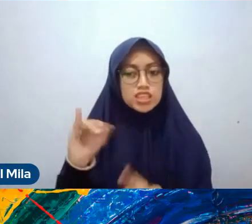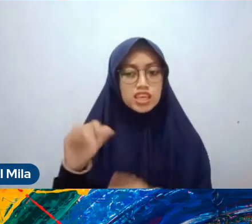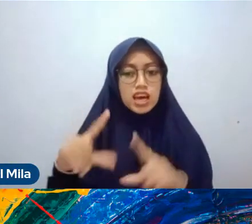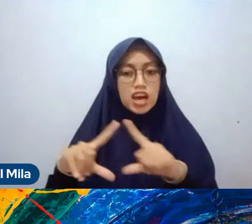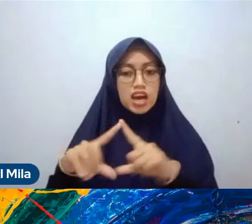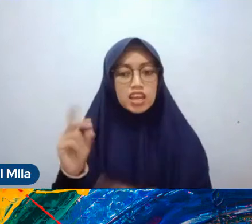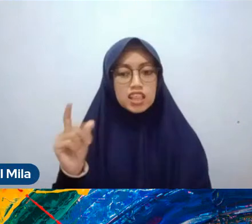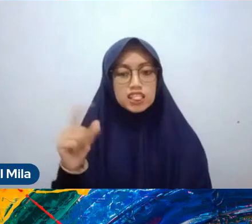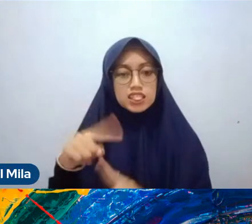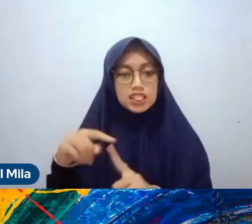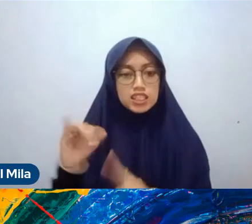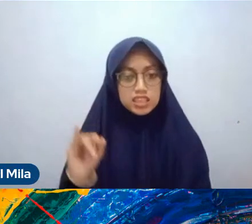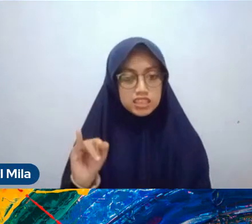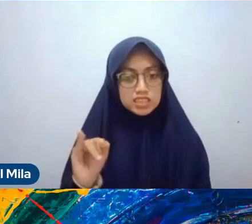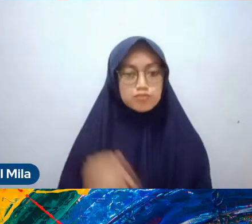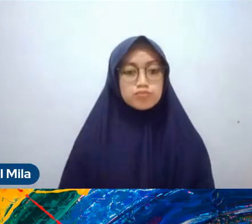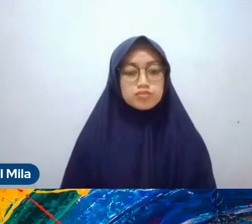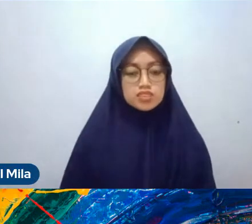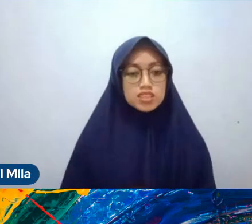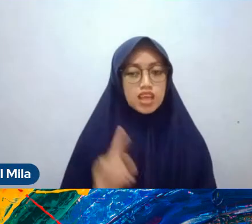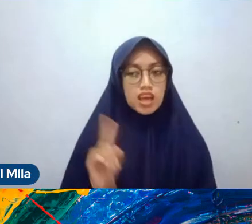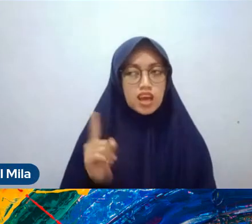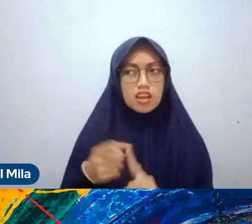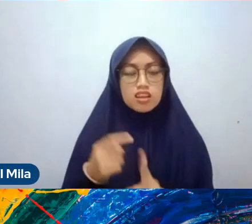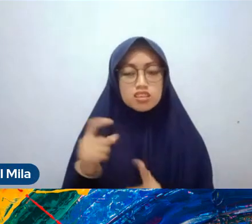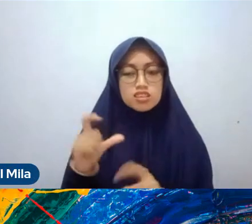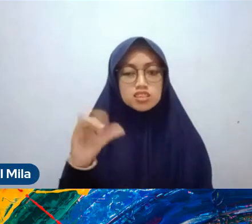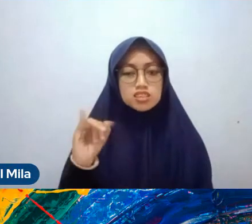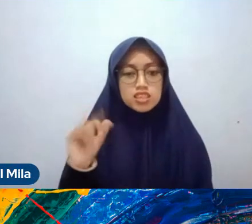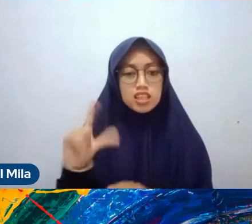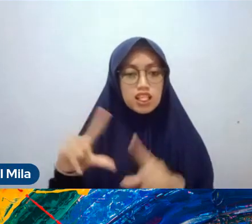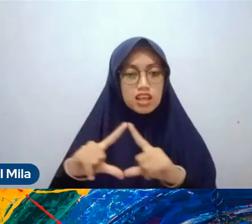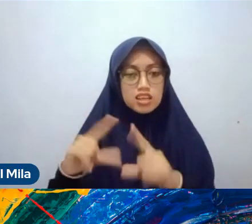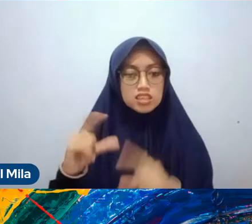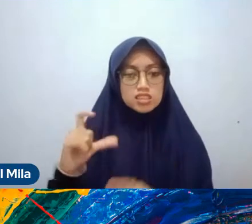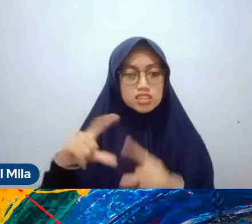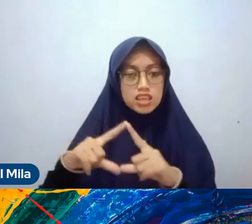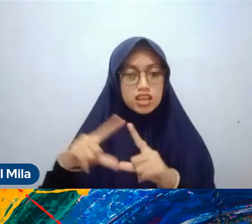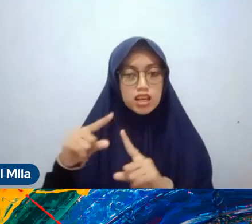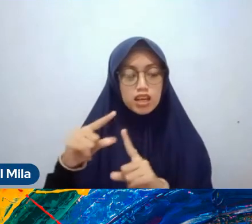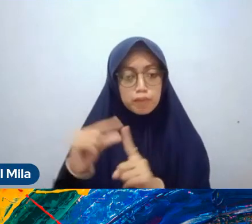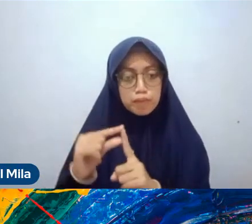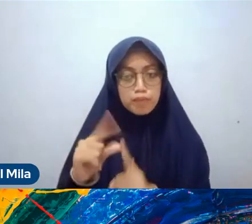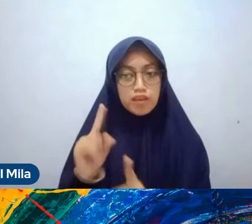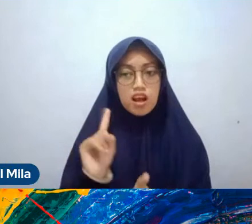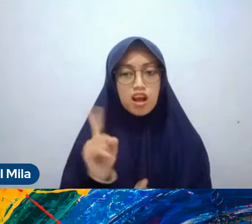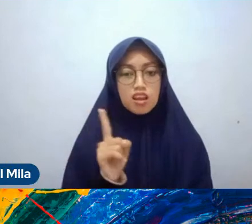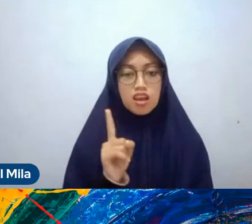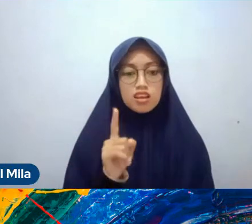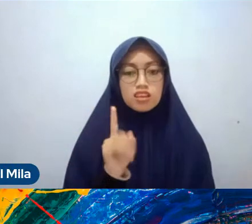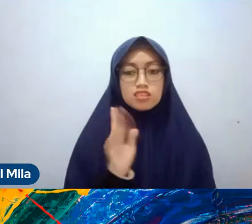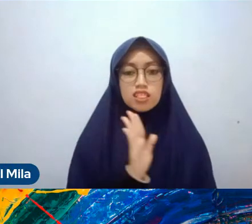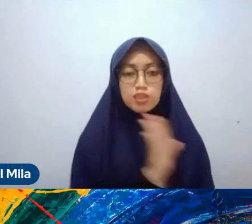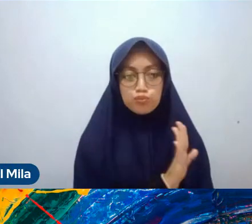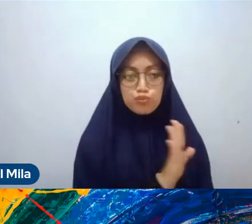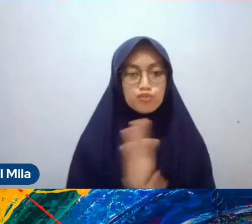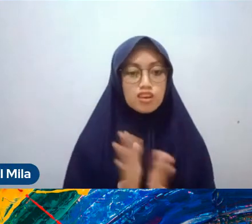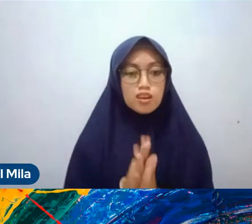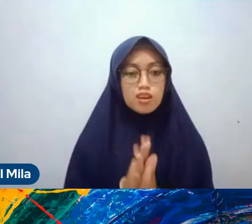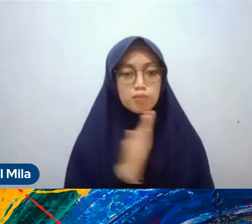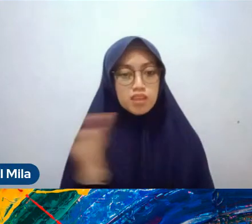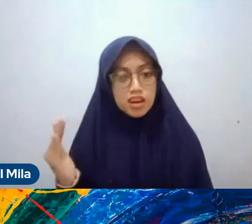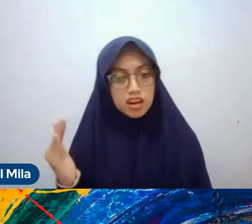Cilacap. Wah, kita sudah banyak sekali ya. Ada yang dari timur, dari barat. Coba kita